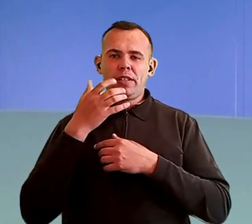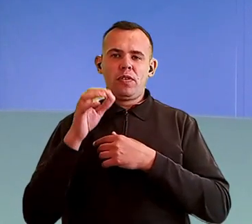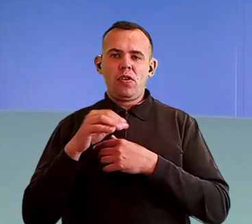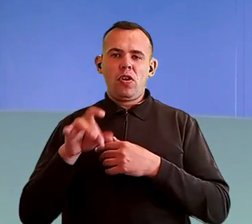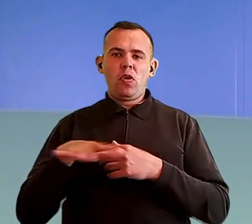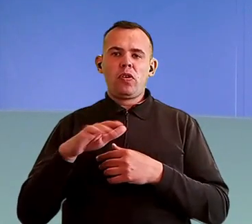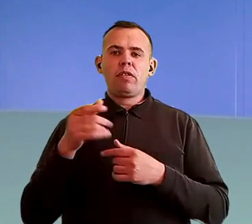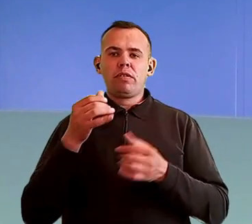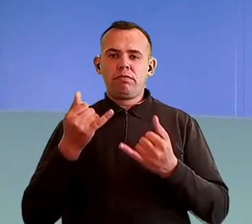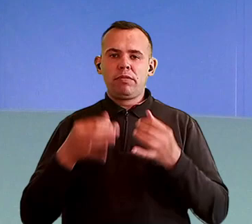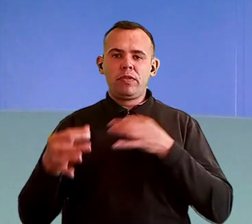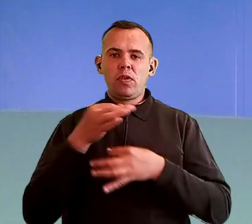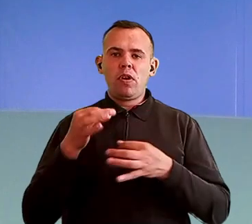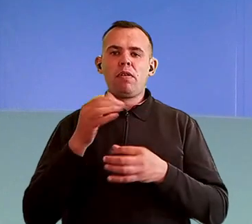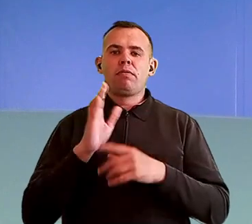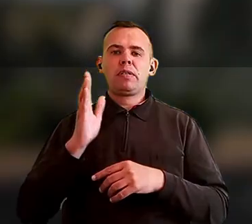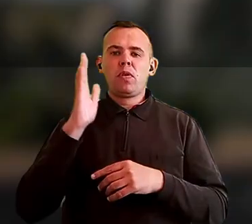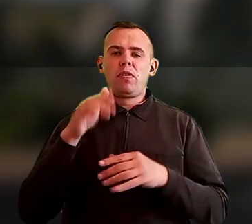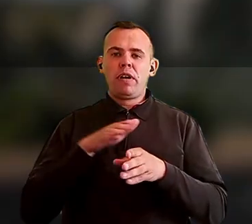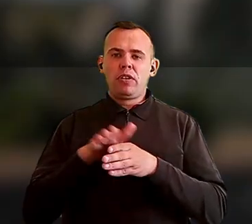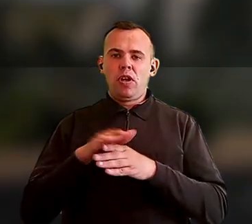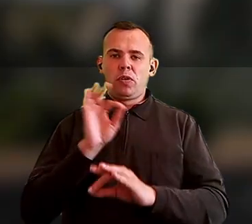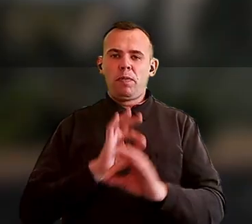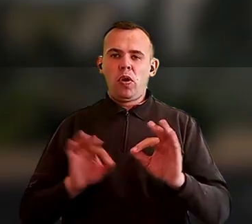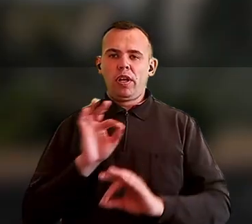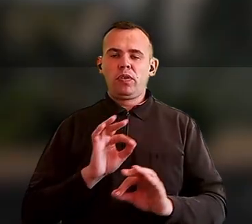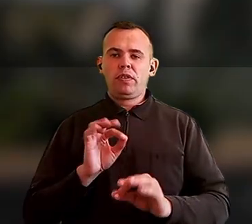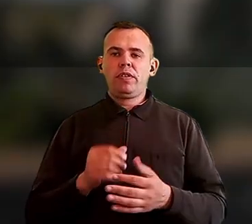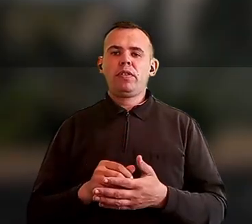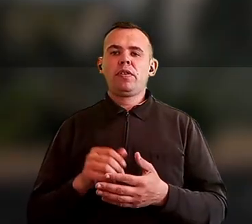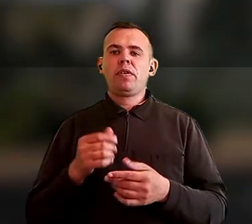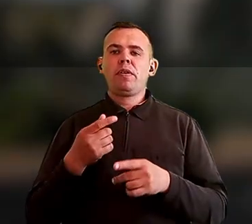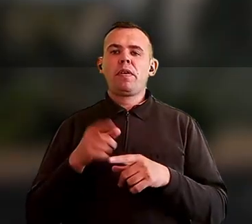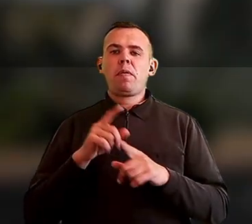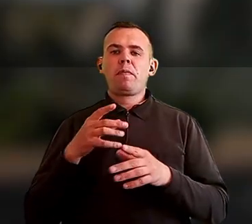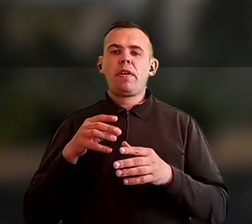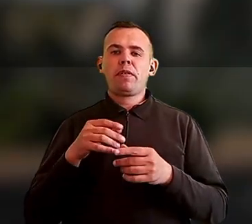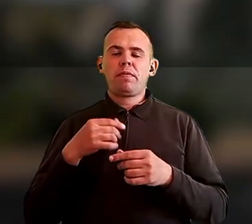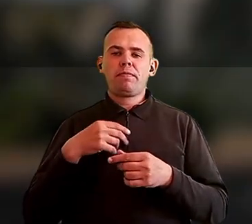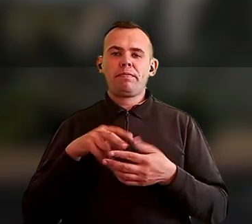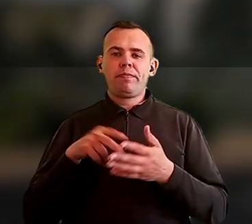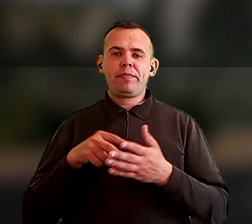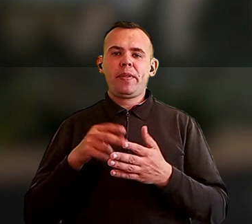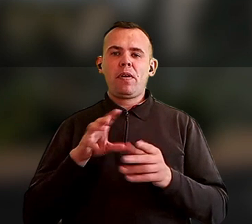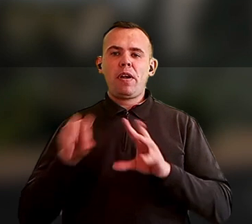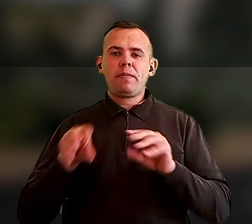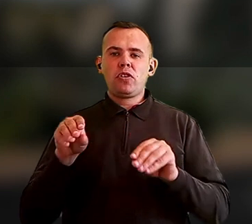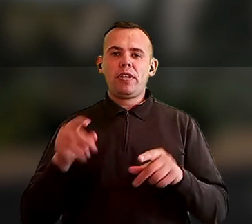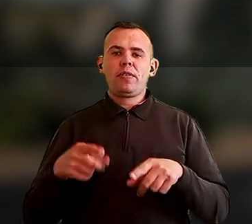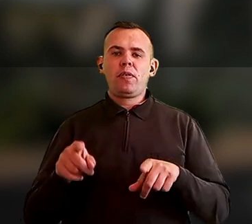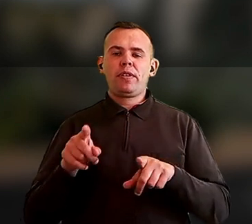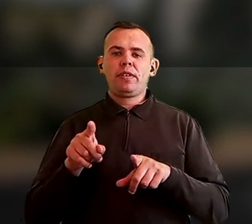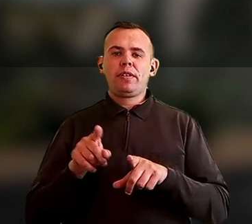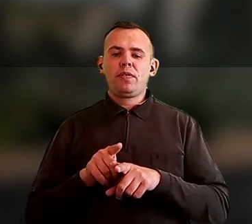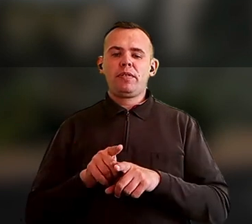практичні аспекти реалізації проекту. Ми вивчаємо посадку правильності, розміщення, тому що там якийсь садок потрібно буде строїти. Тому